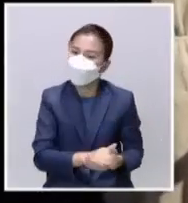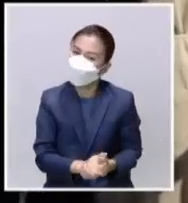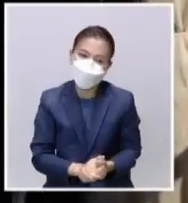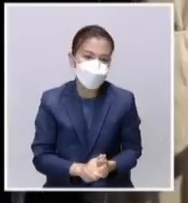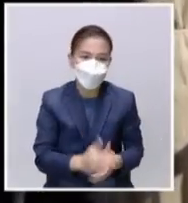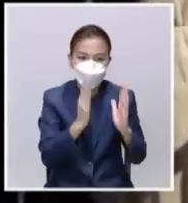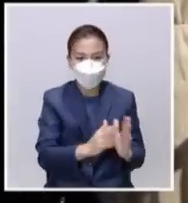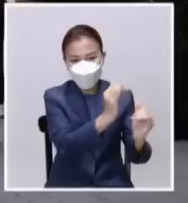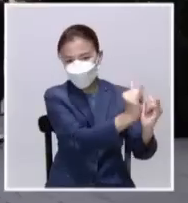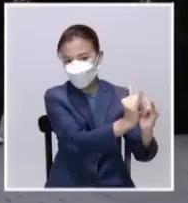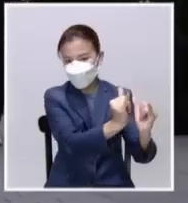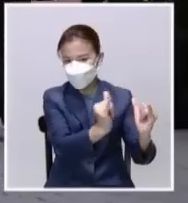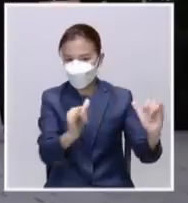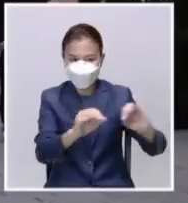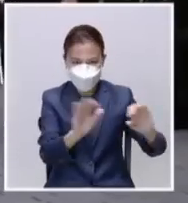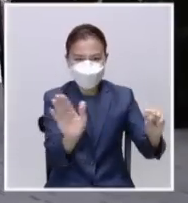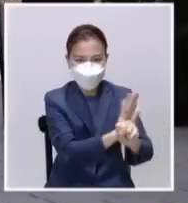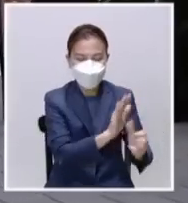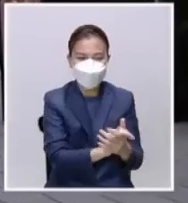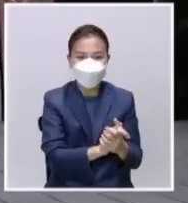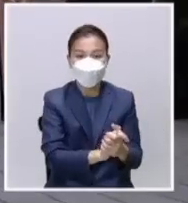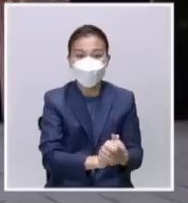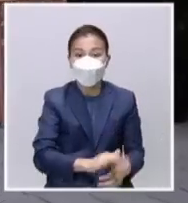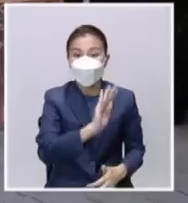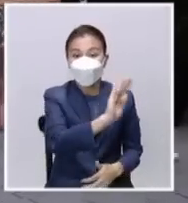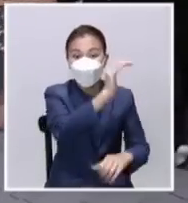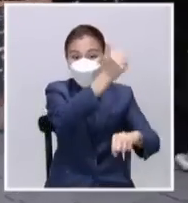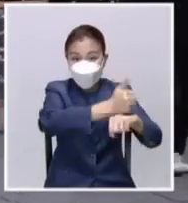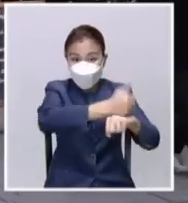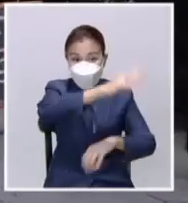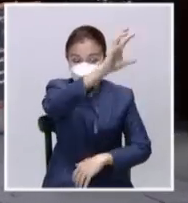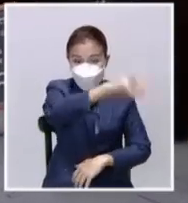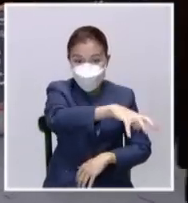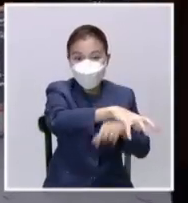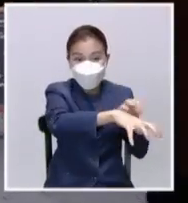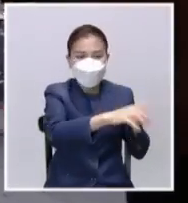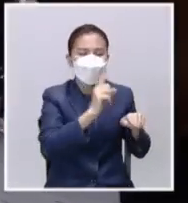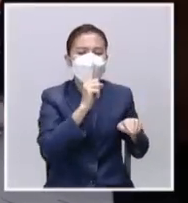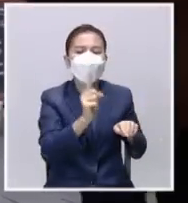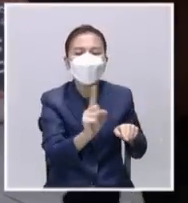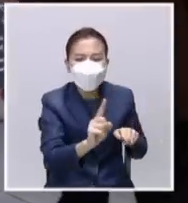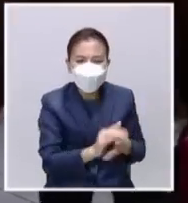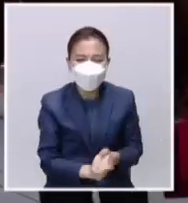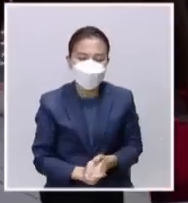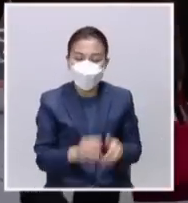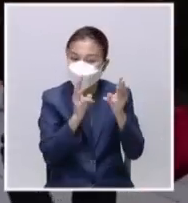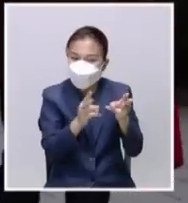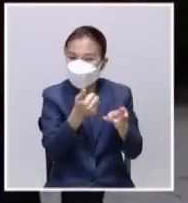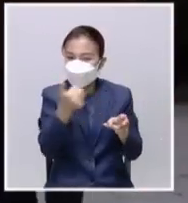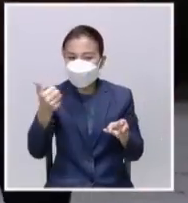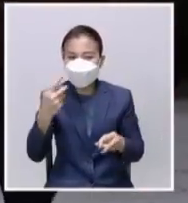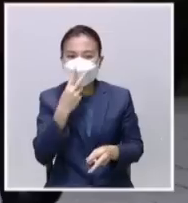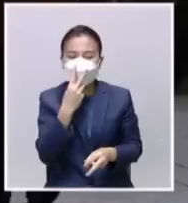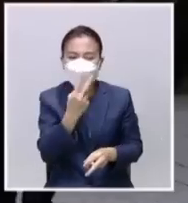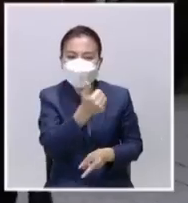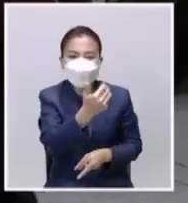มีผู้ป่วยจำนวนมากเลยผู้ว่าการรัฐซาบรุกวิลฟรีดฮาสลาเวอร์นะคะระบุว่าไม่เห็นทางเลือกอื่นแล้วนอกจาก